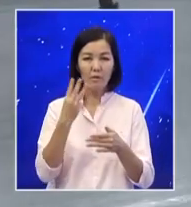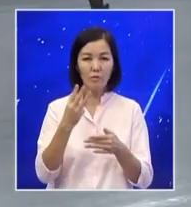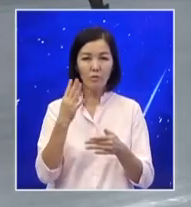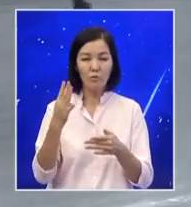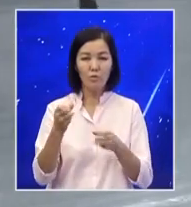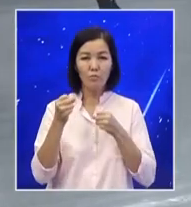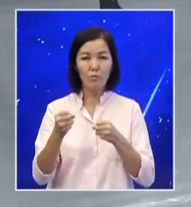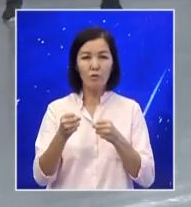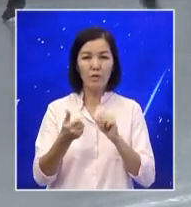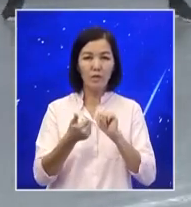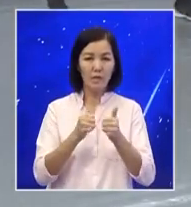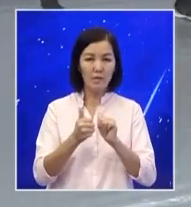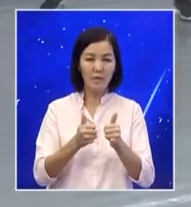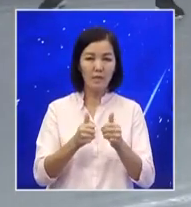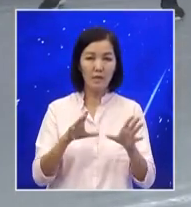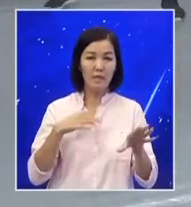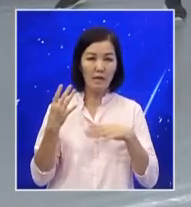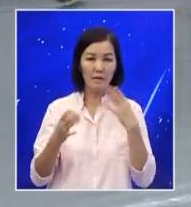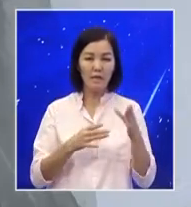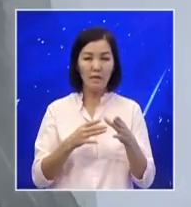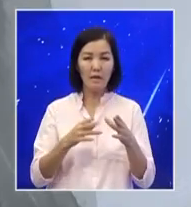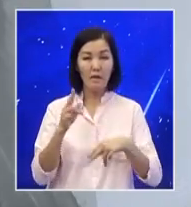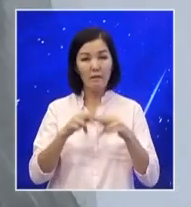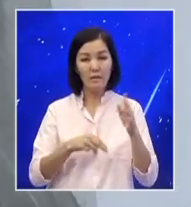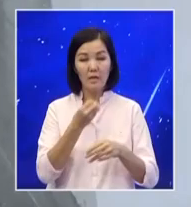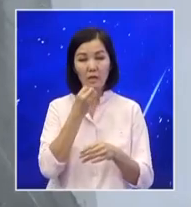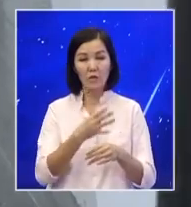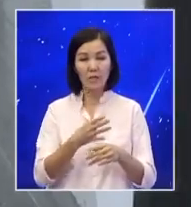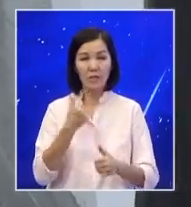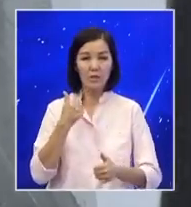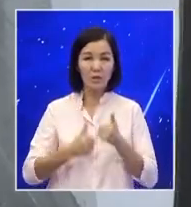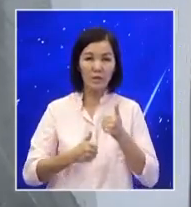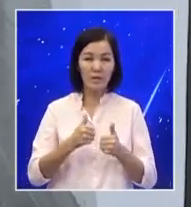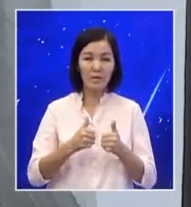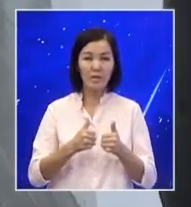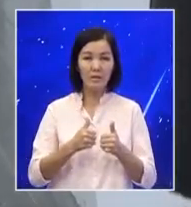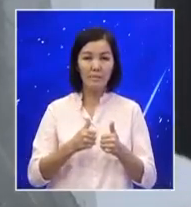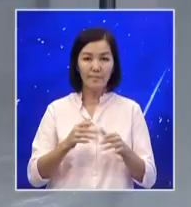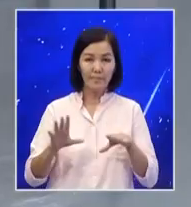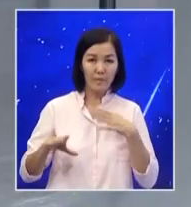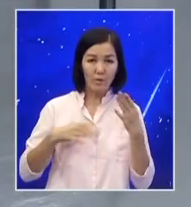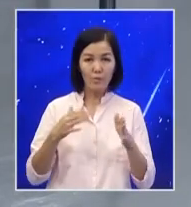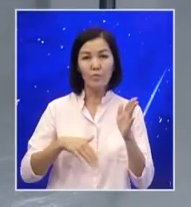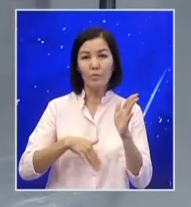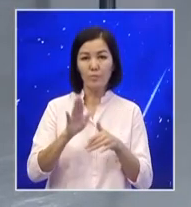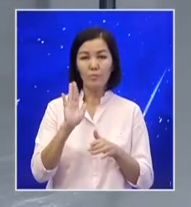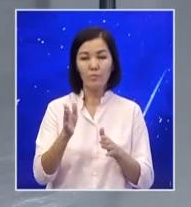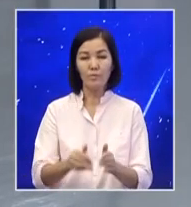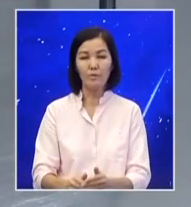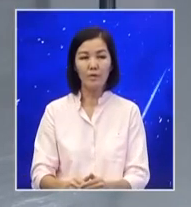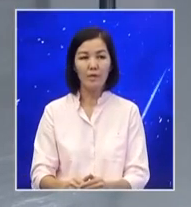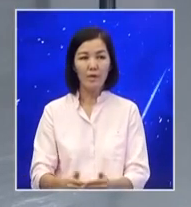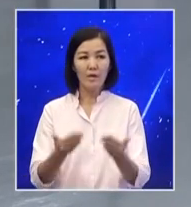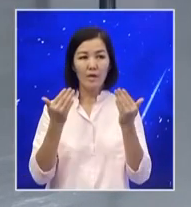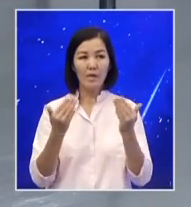боксшыдан кезегімен дайындалады. Боксшылардың көңіл күйі жақсы, жарысқа дейін бабына келеді дейді бапкерлер. Қазір біз